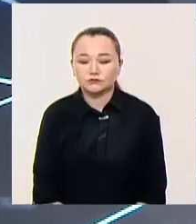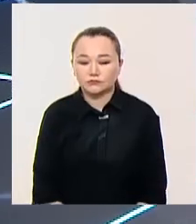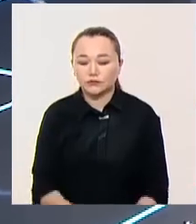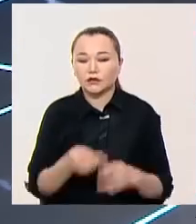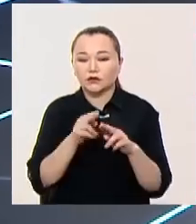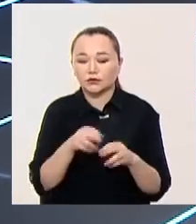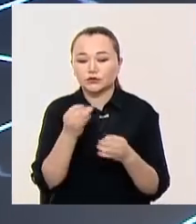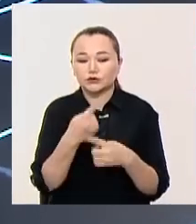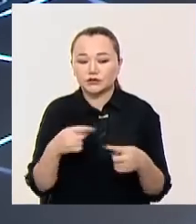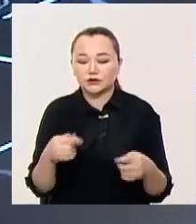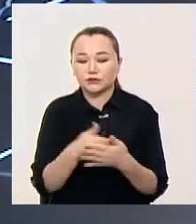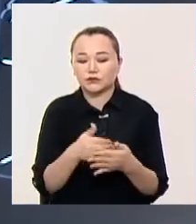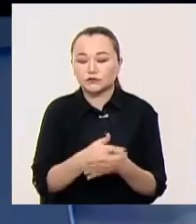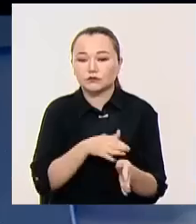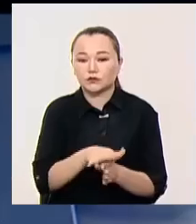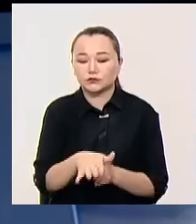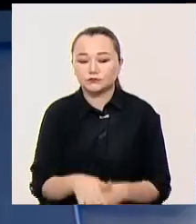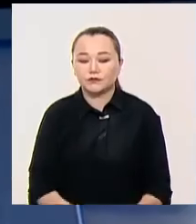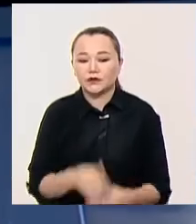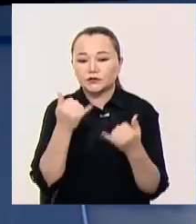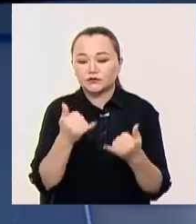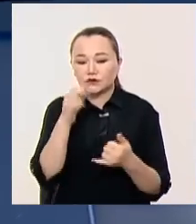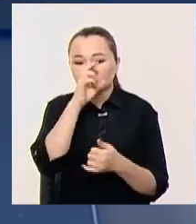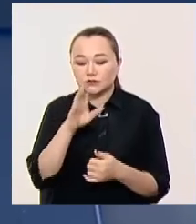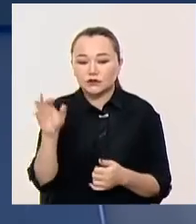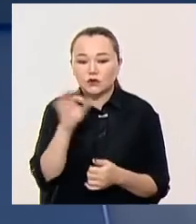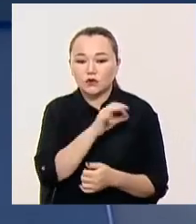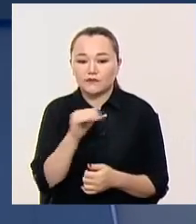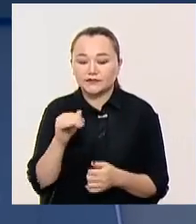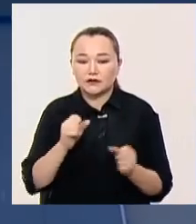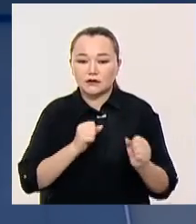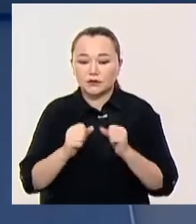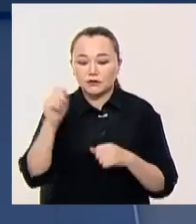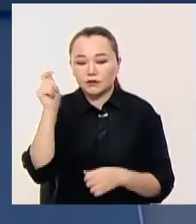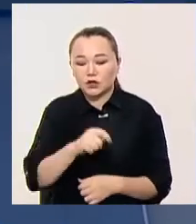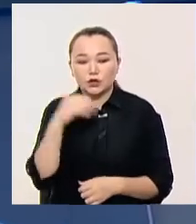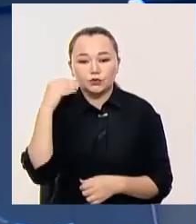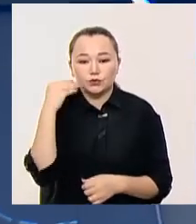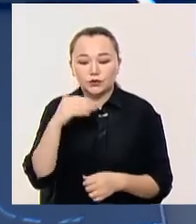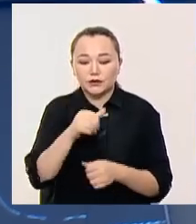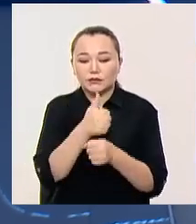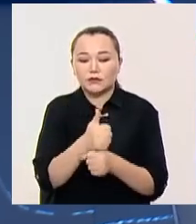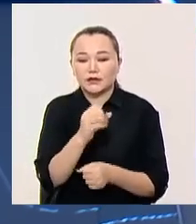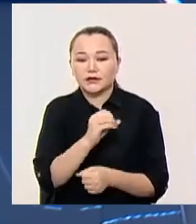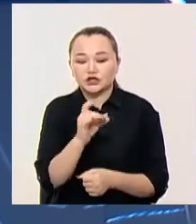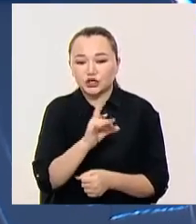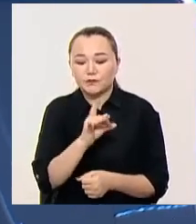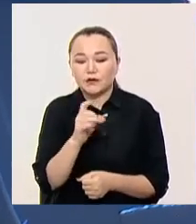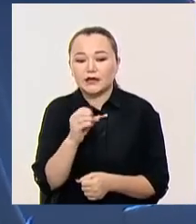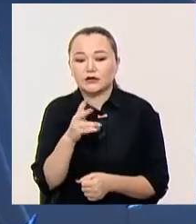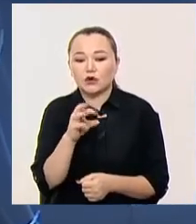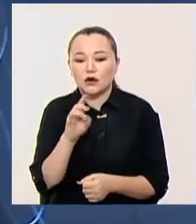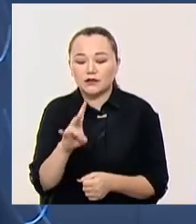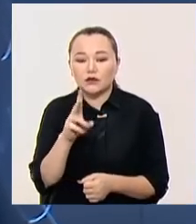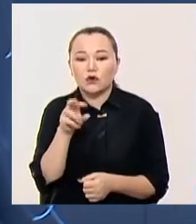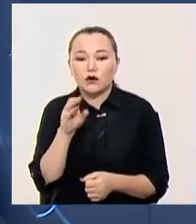Энди осы жерден өзгөде жаңалыктар толығырак. Бүгүн элимизге ресми іс сапармен келген Түркия башчысы Режеп Эрдоганды президент Касым-Жомарт